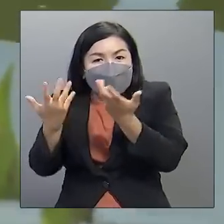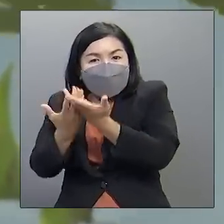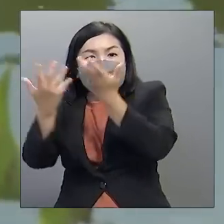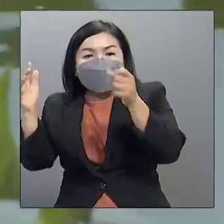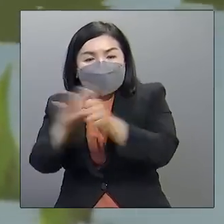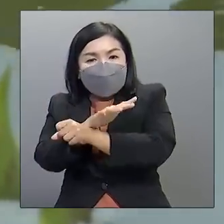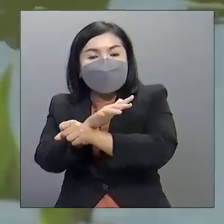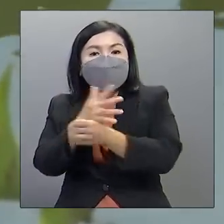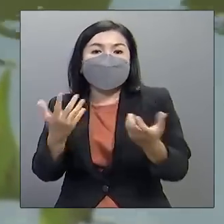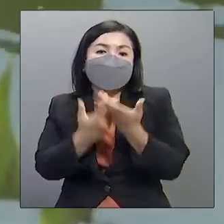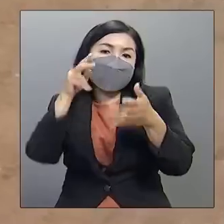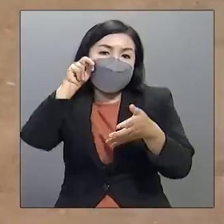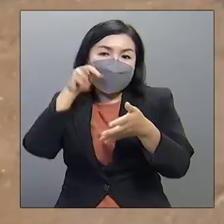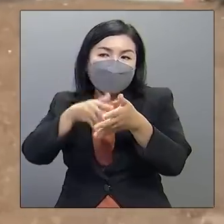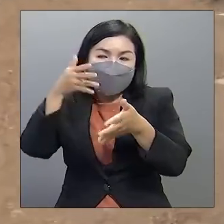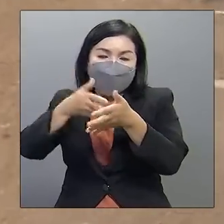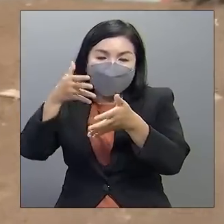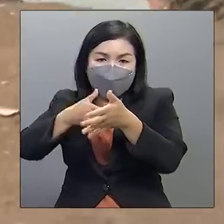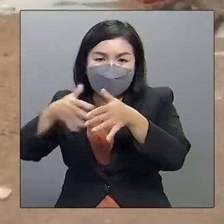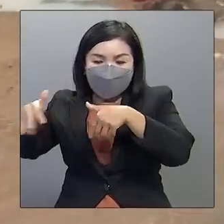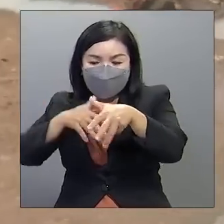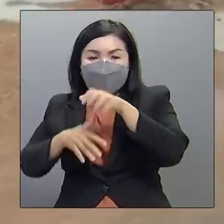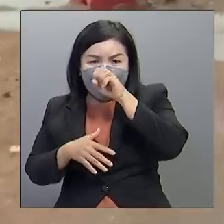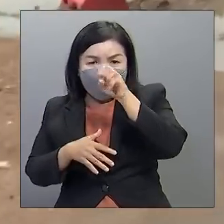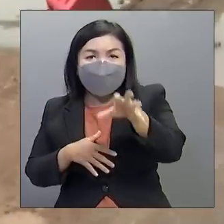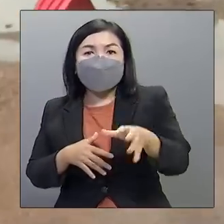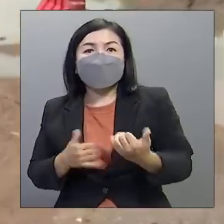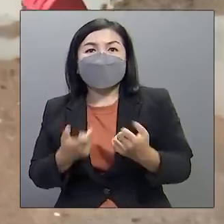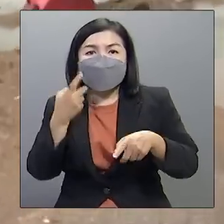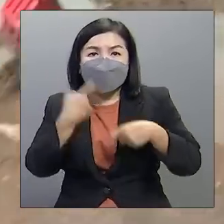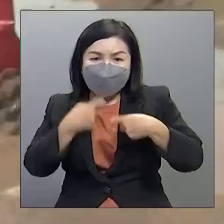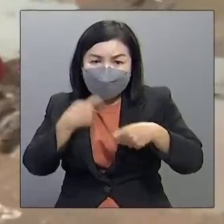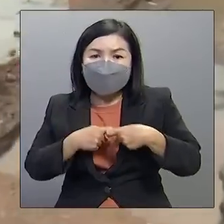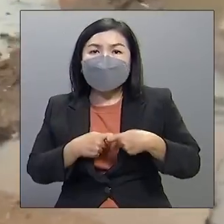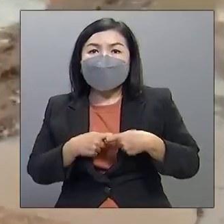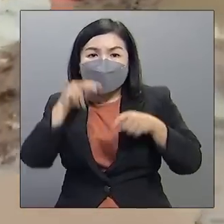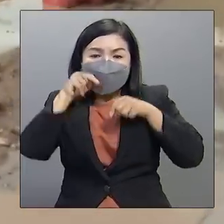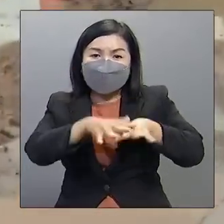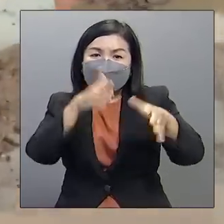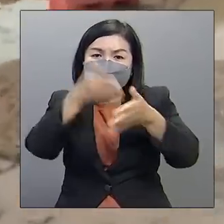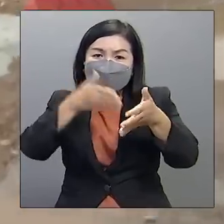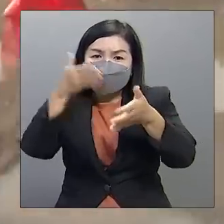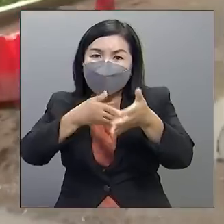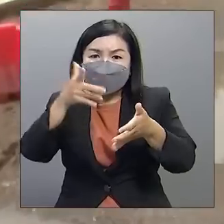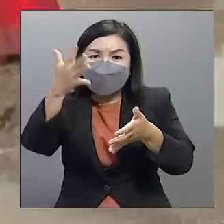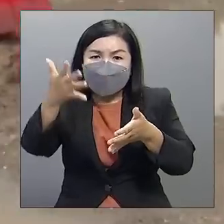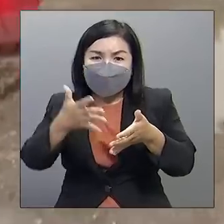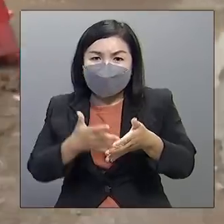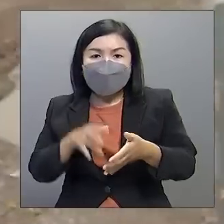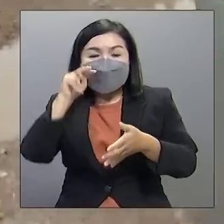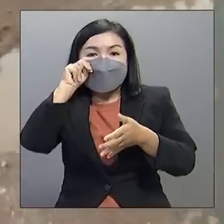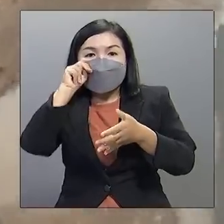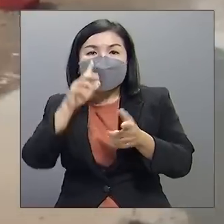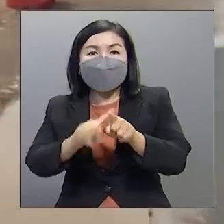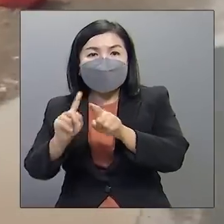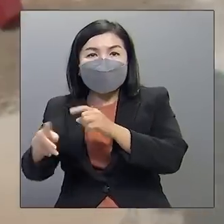ลองลำผักชีนะคะที่ชาวบ้านให้ข้อมูลค่ะว่ากำลังเป็นอุปสรรคสำคัญทำให้น้ำไม่ระบายเมื่อมีน้ำล้นคลองหรือเ